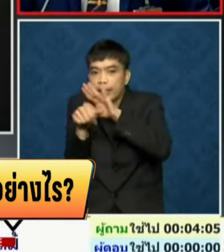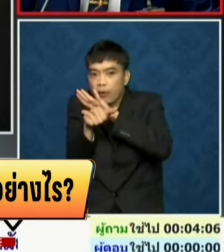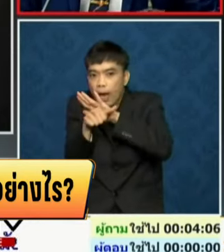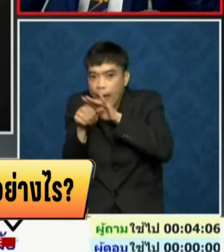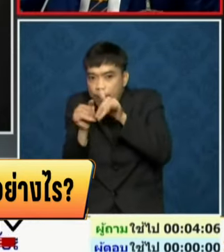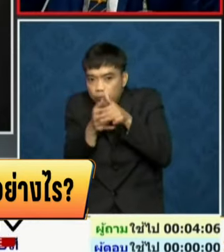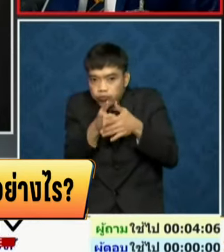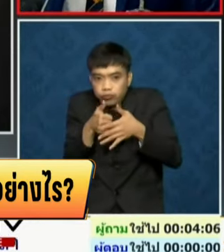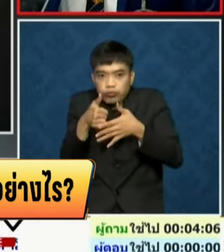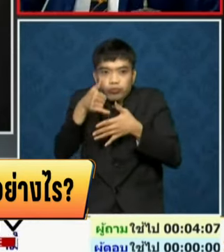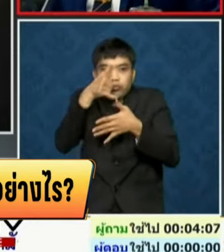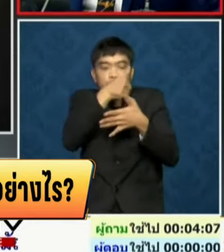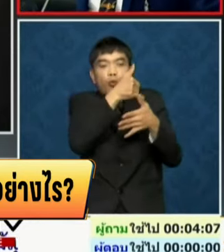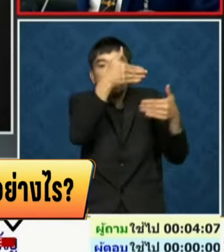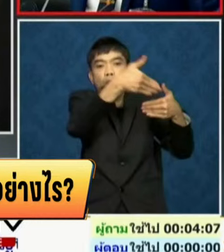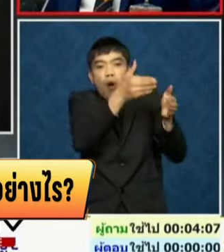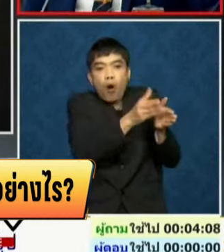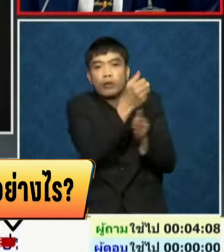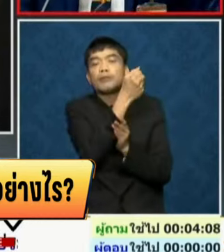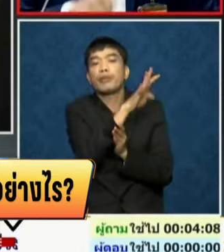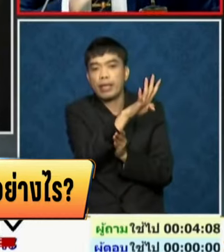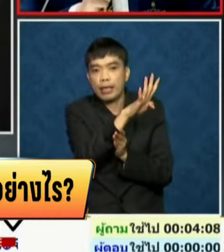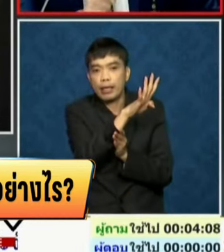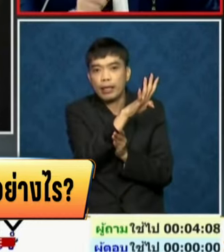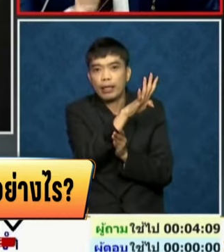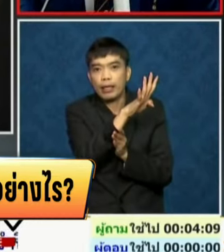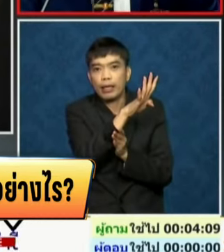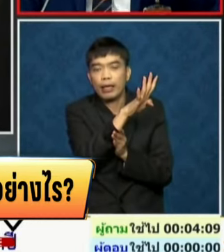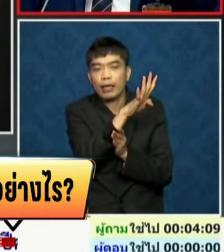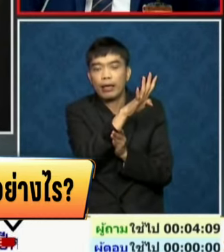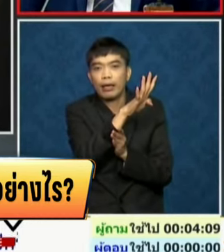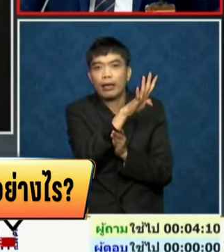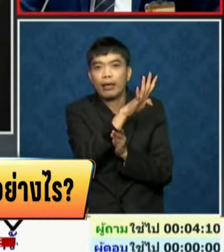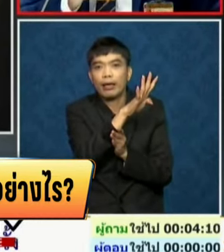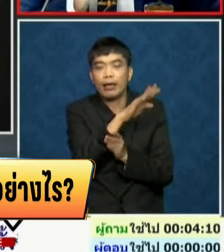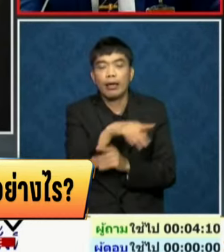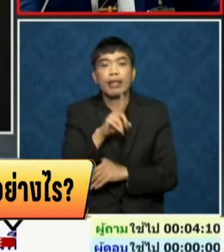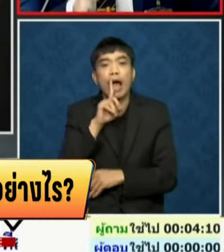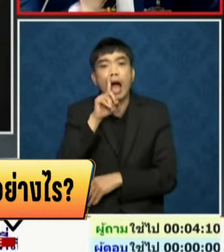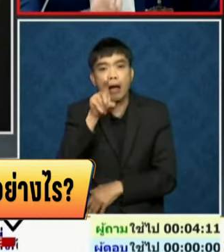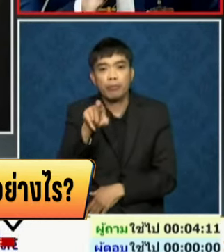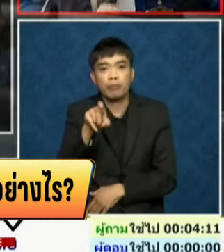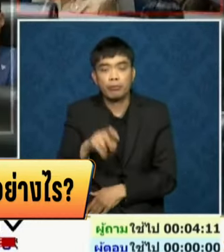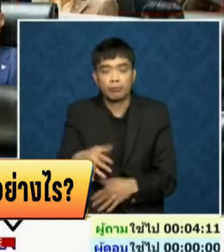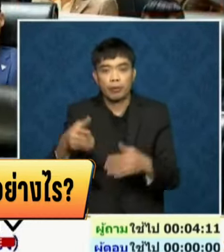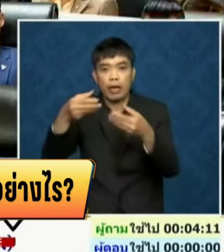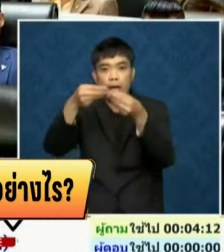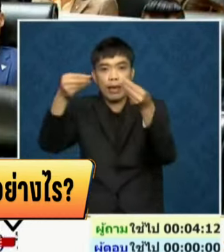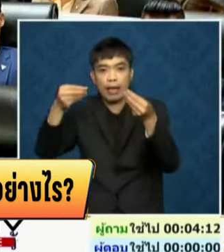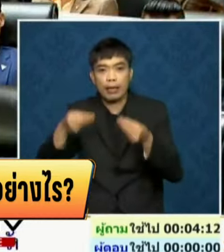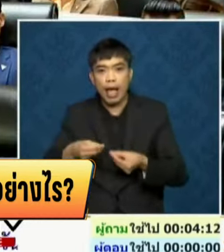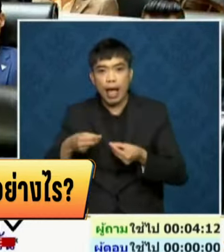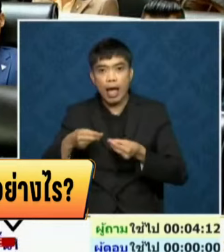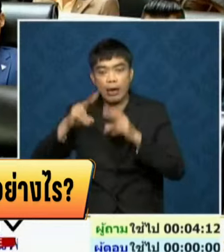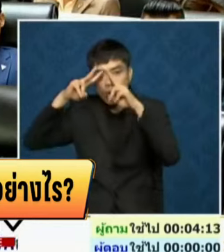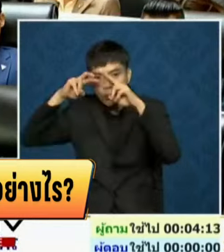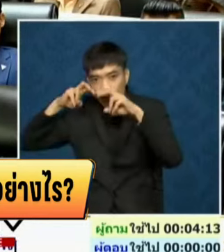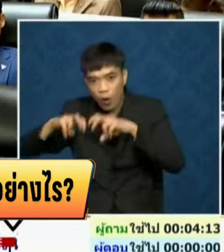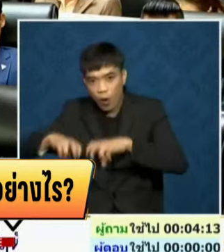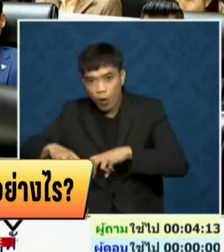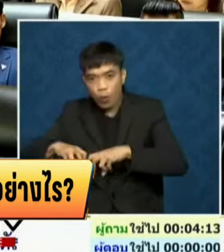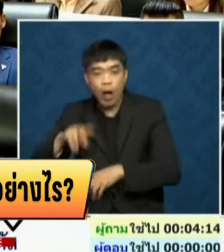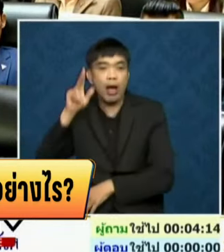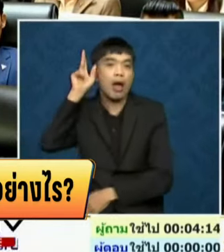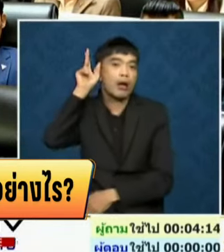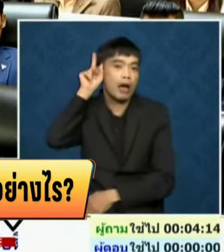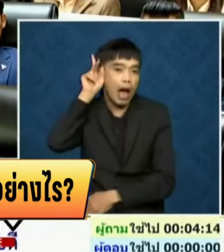พันตำรวจเอกทวีท่านก็ลุกขึ้นชี้แจงเลยค่ะบอกว่าไม่ได้เป็นการเลือกปฏิบัติแล้วก็บอกอีกด้วยนะคะบอกว่าการที่รรักษาตัวนอกเรือนจำนั้นก็